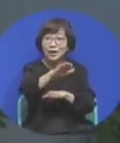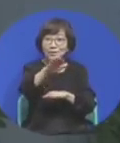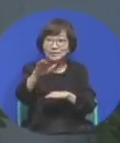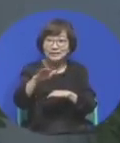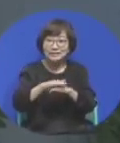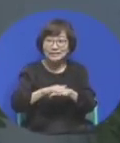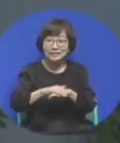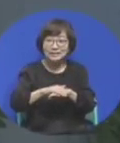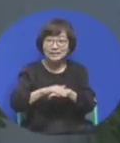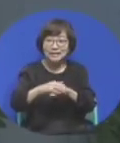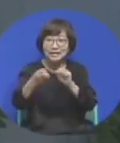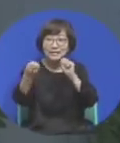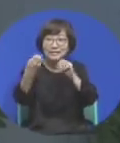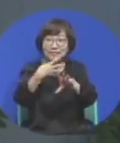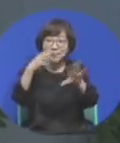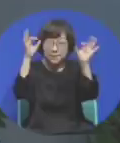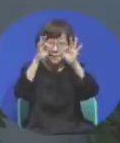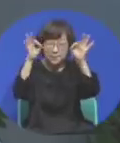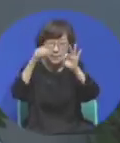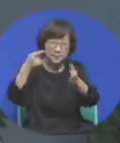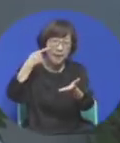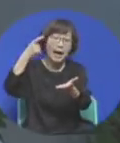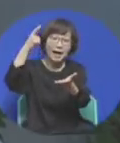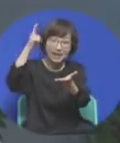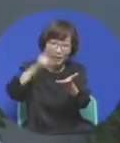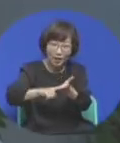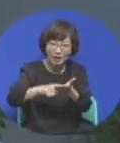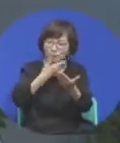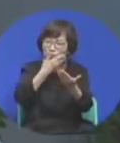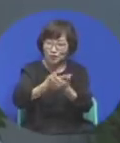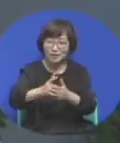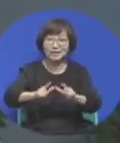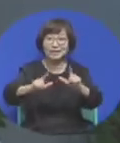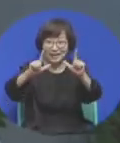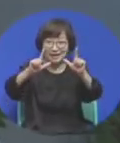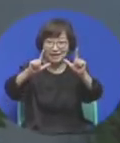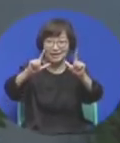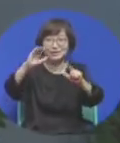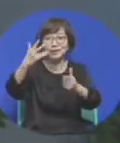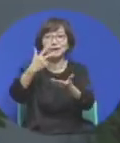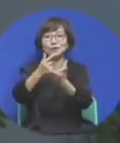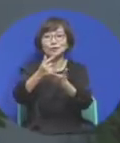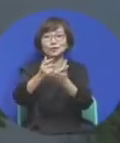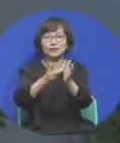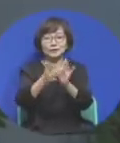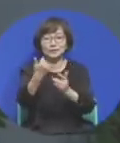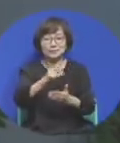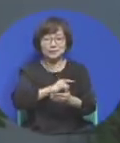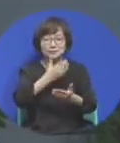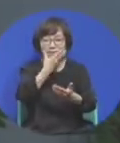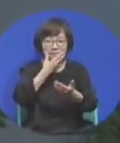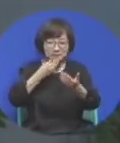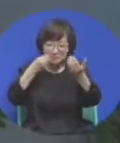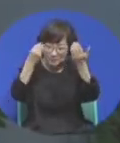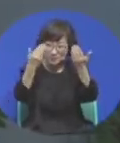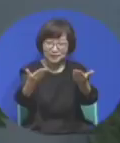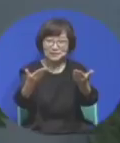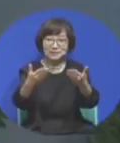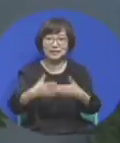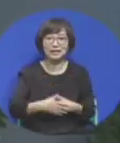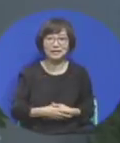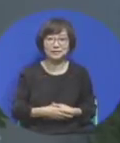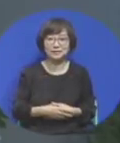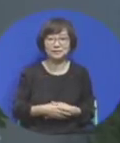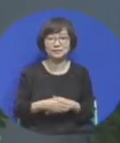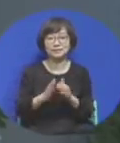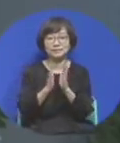찾는 중요한 날이 되기를 예수 이름으로 축복합니다. From this moment on, I bless the name of Jesus that starting now you can discover that very important